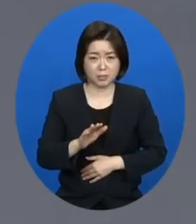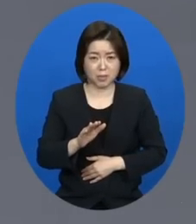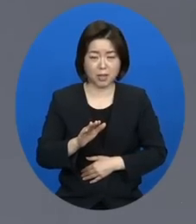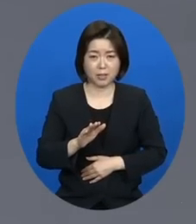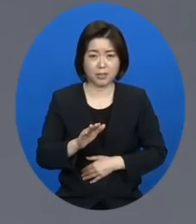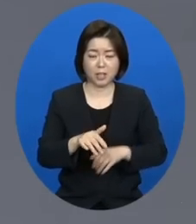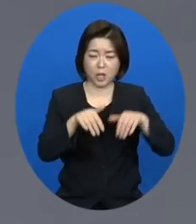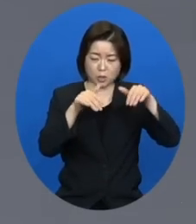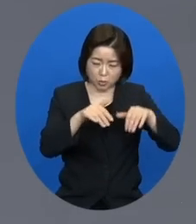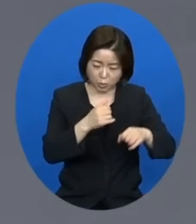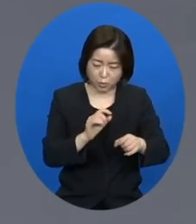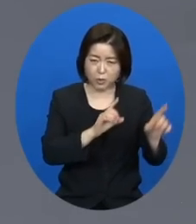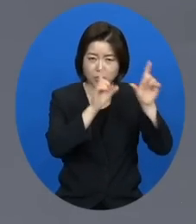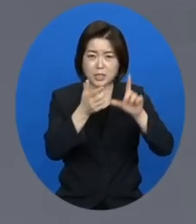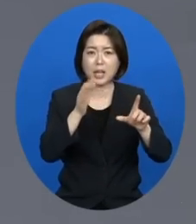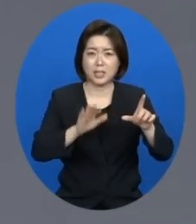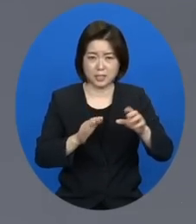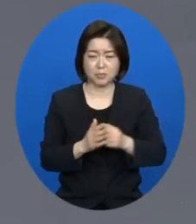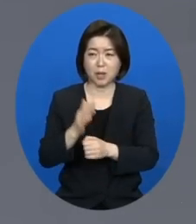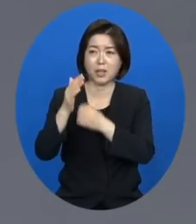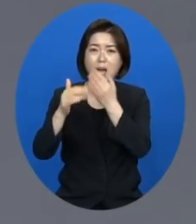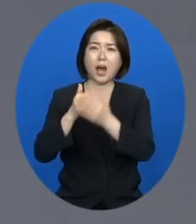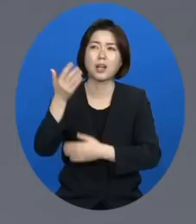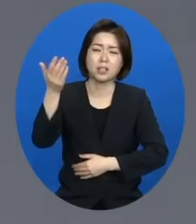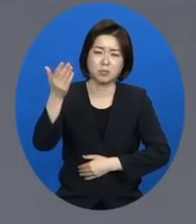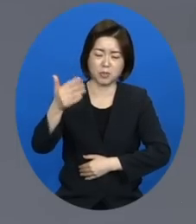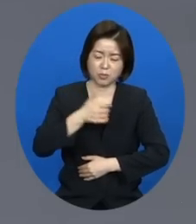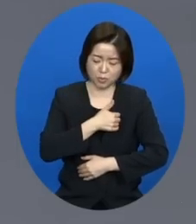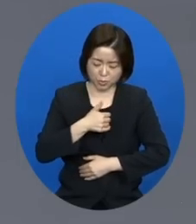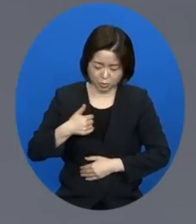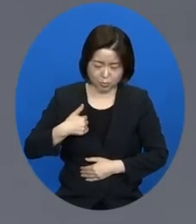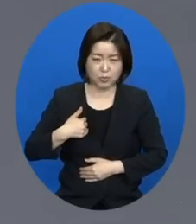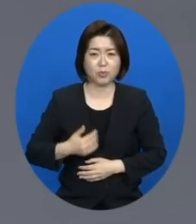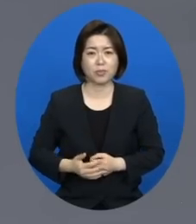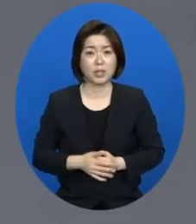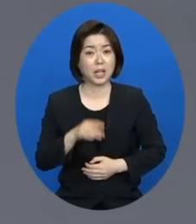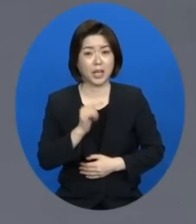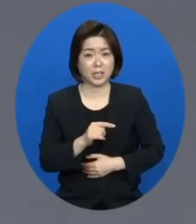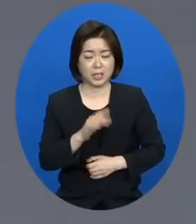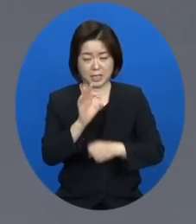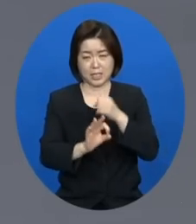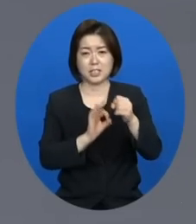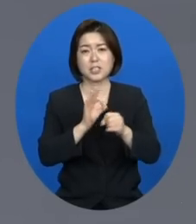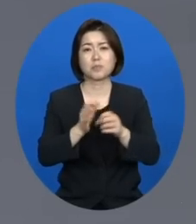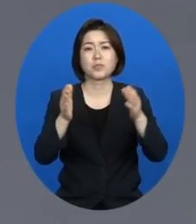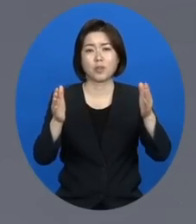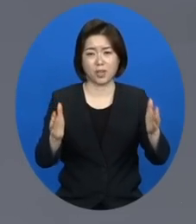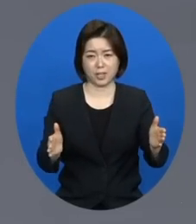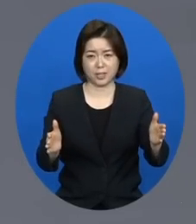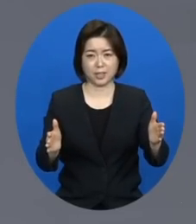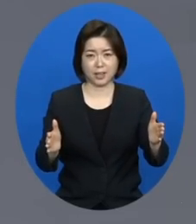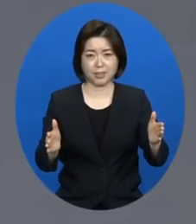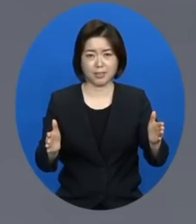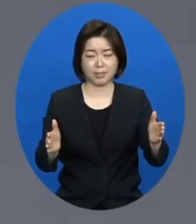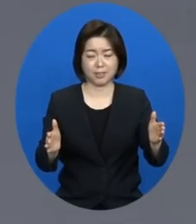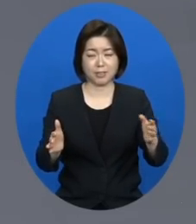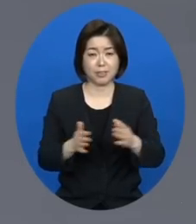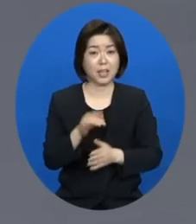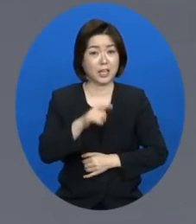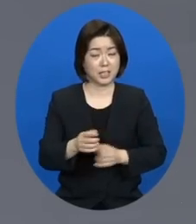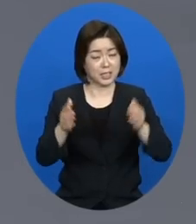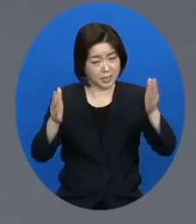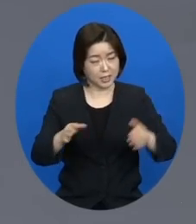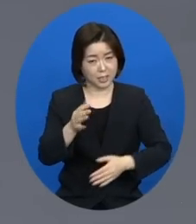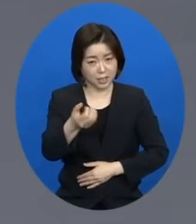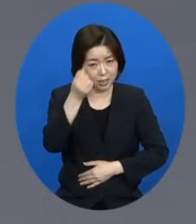노예로 살아도 하나님이면 충분한가? 이것이 이 10년의 기간이었어요. 여러분들에게는 이 기간이